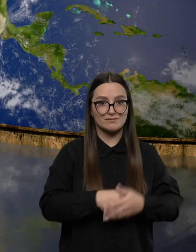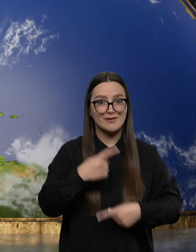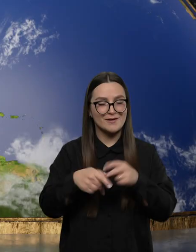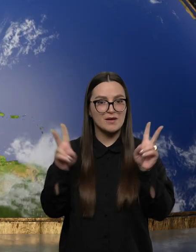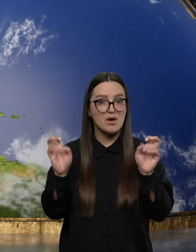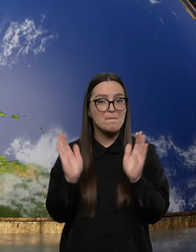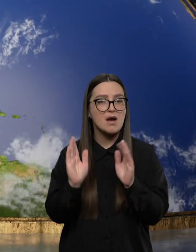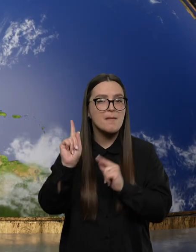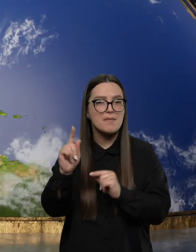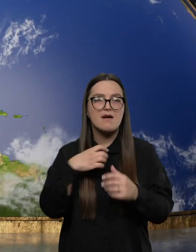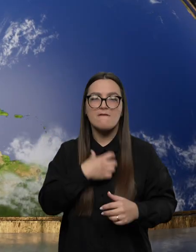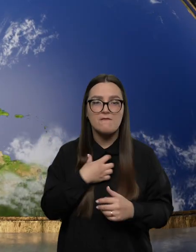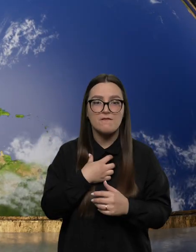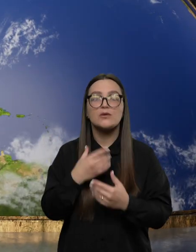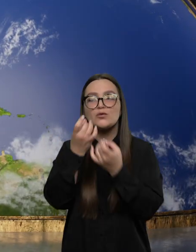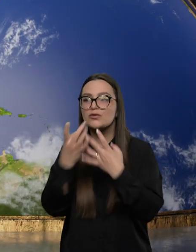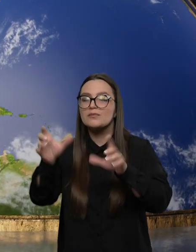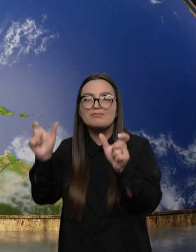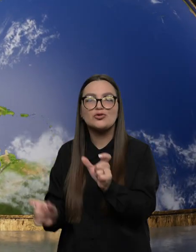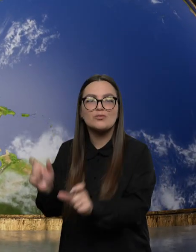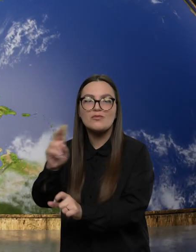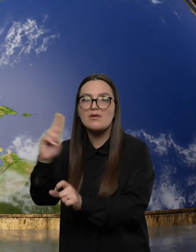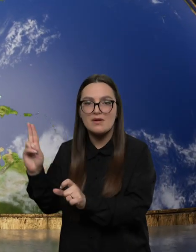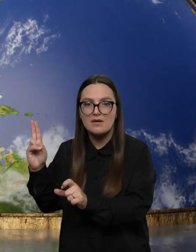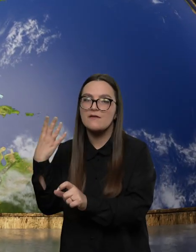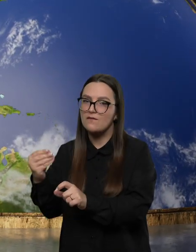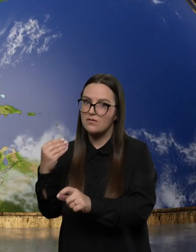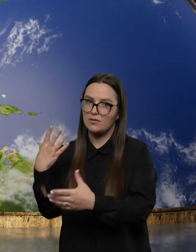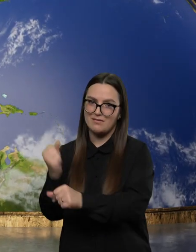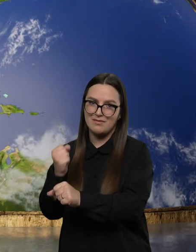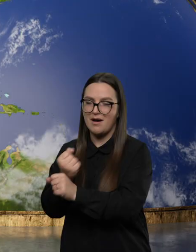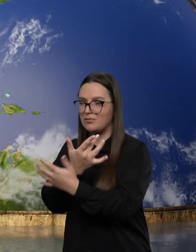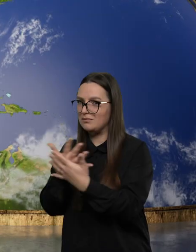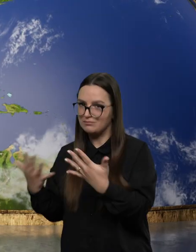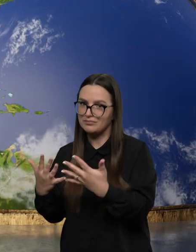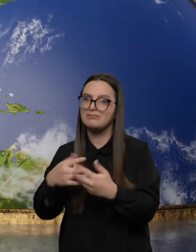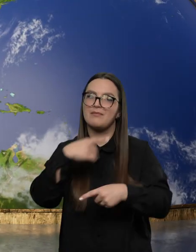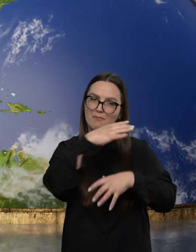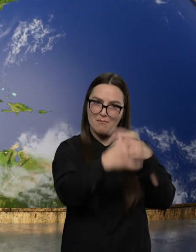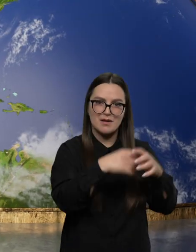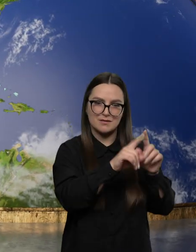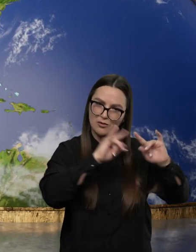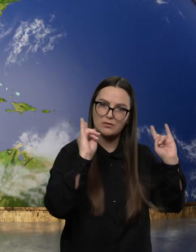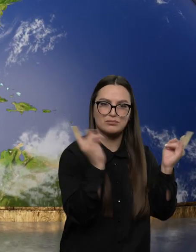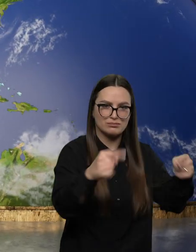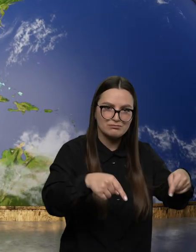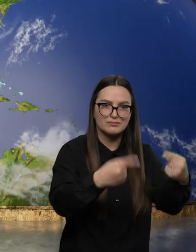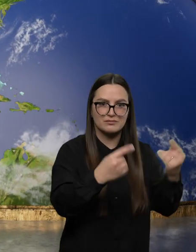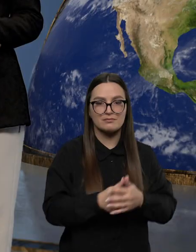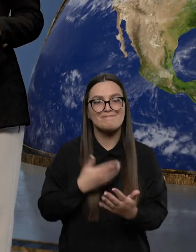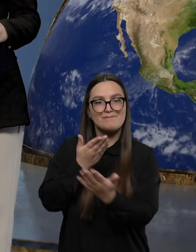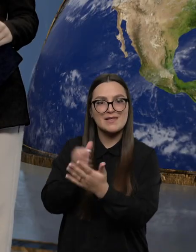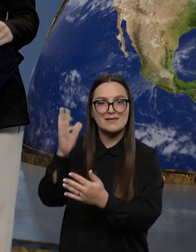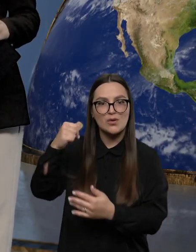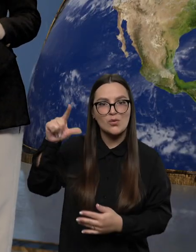pasaulio raidos. Laidose Maži bet reikšmingi susipažinsime tik su nedidelė dalimi tų, kurie savo darbais paliko neišdildomą